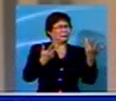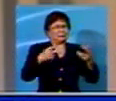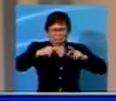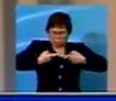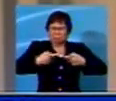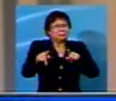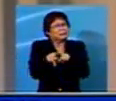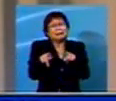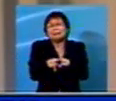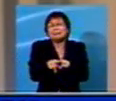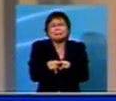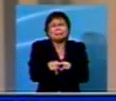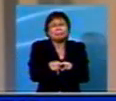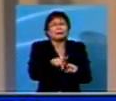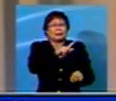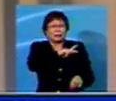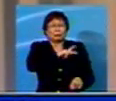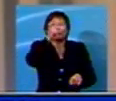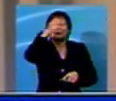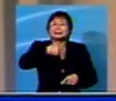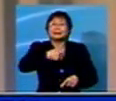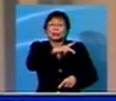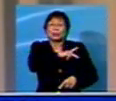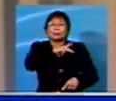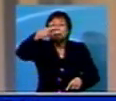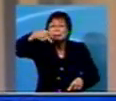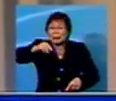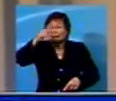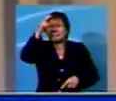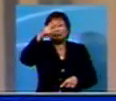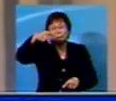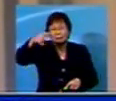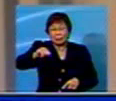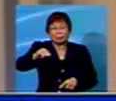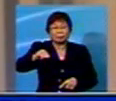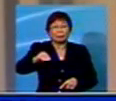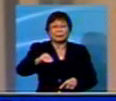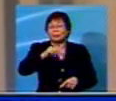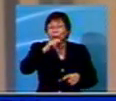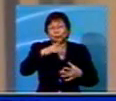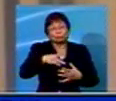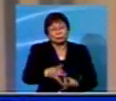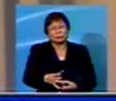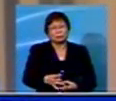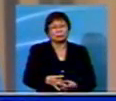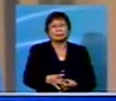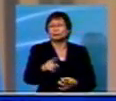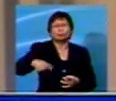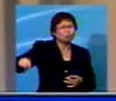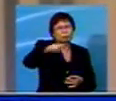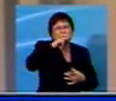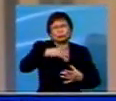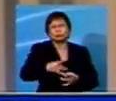terima bahangnya sebagai ketua kerajaan sebab tak ada siapa suka kalau bilekrik